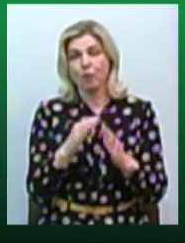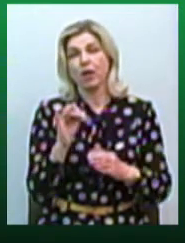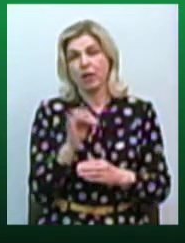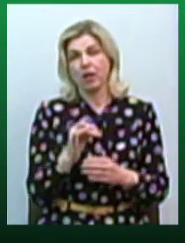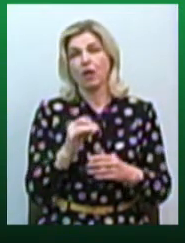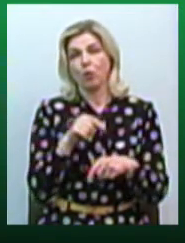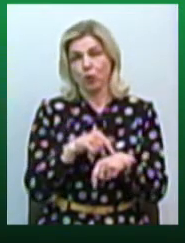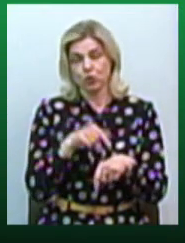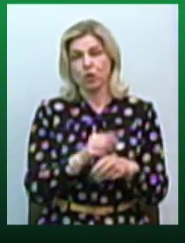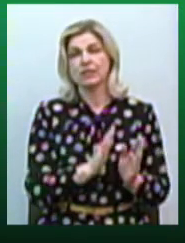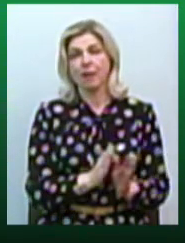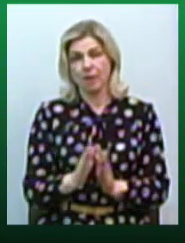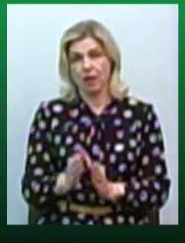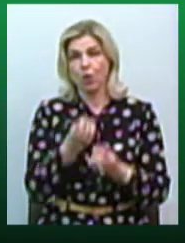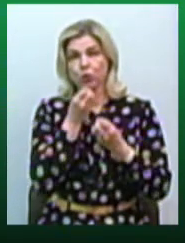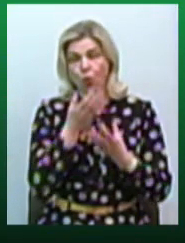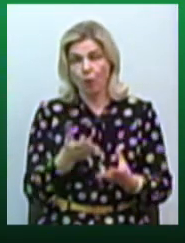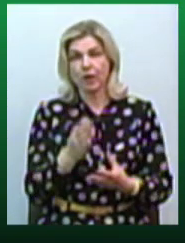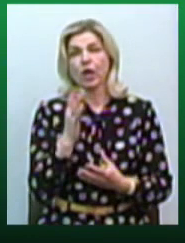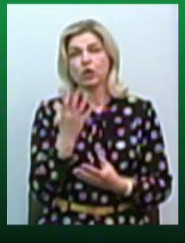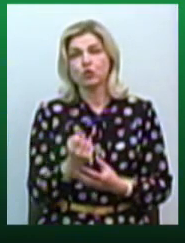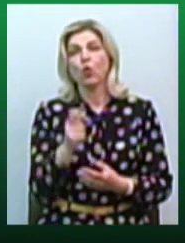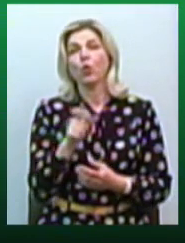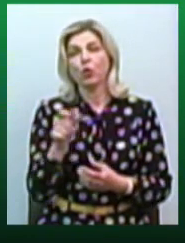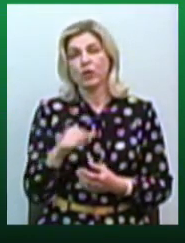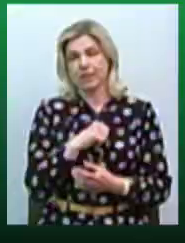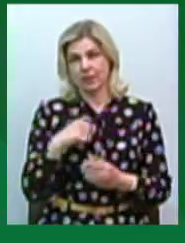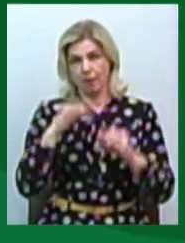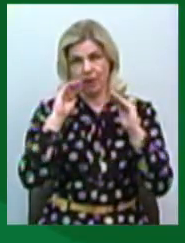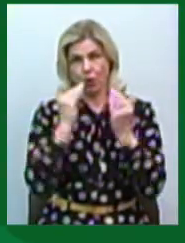себе стабільно добре. І ще частина на самоізоляції.